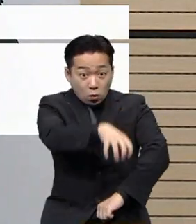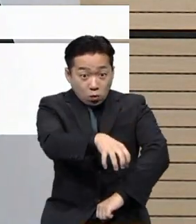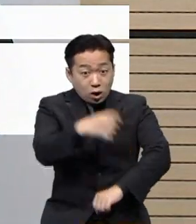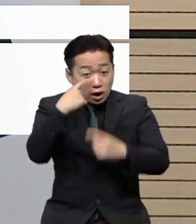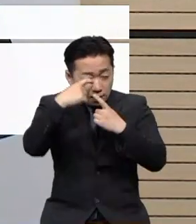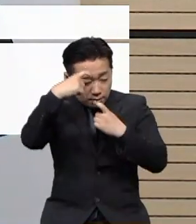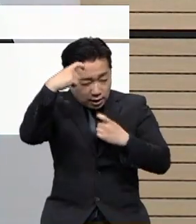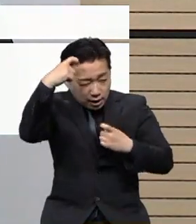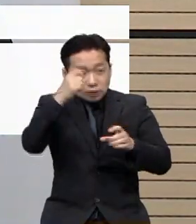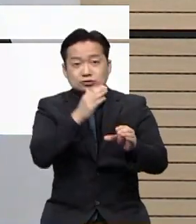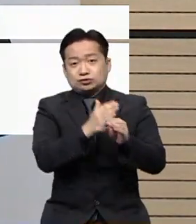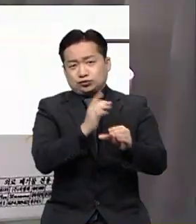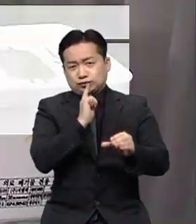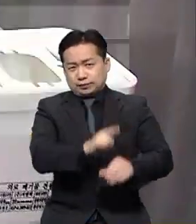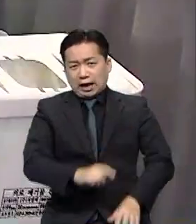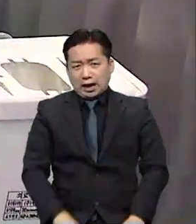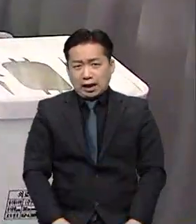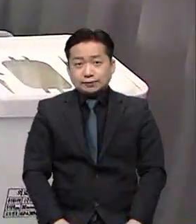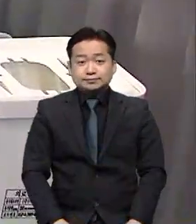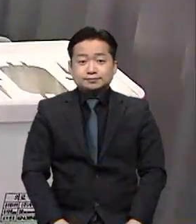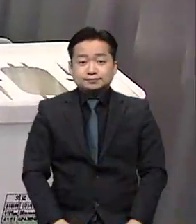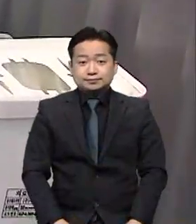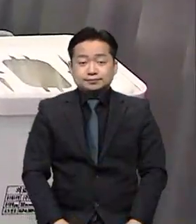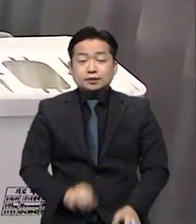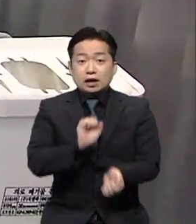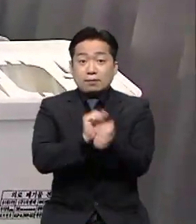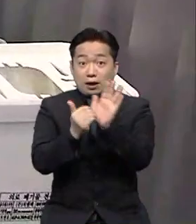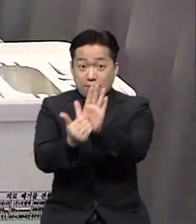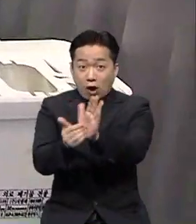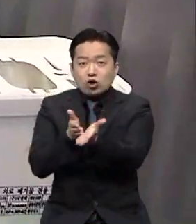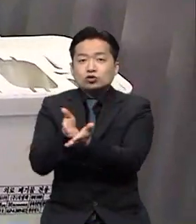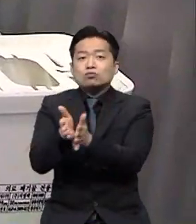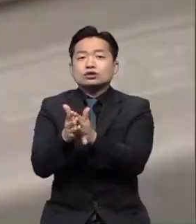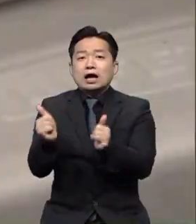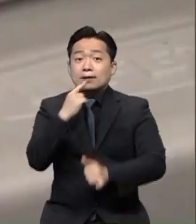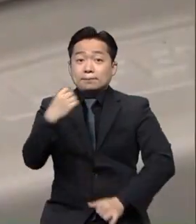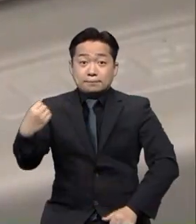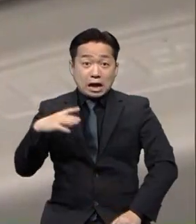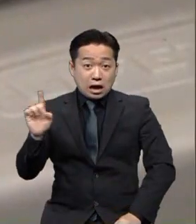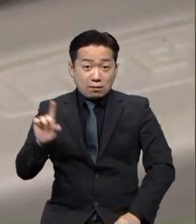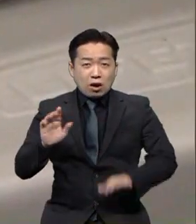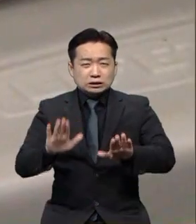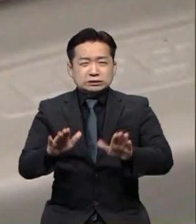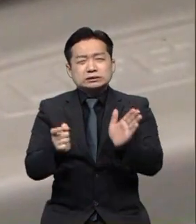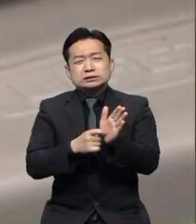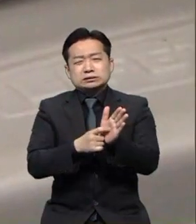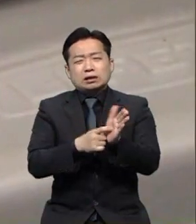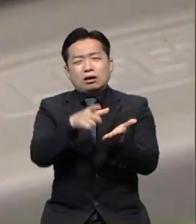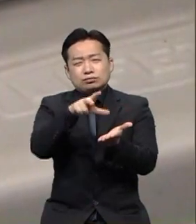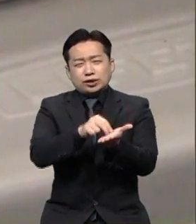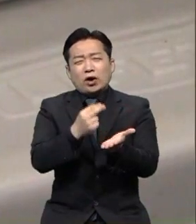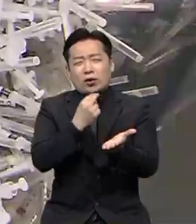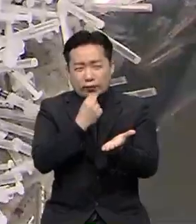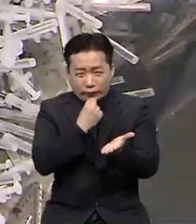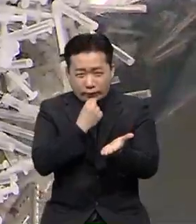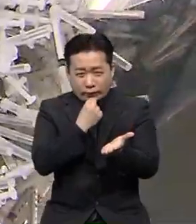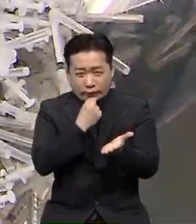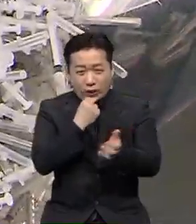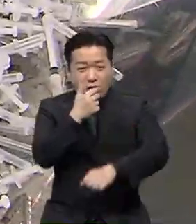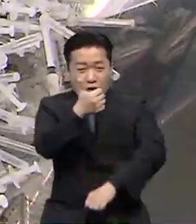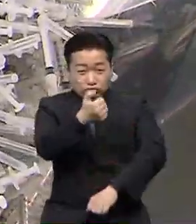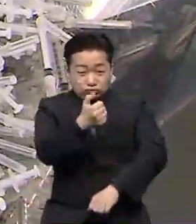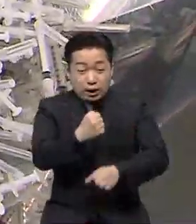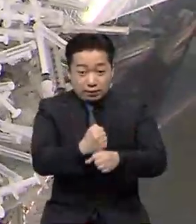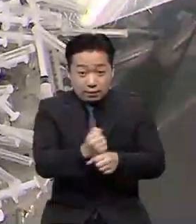하고 계실 거라고 생각을 하고. 감염병 전문가들은 당장 크게 유해하지는 않을 걸로 보인다면서도 주사기